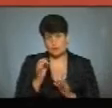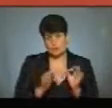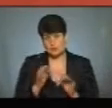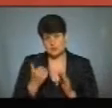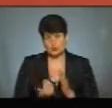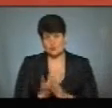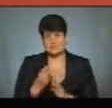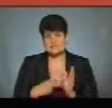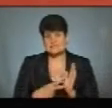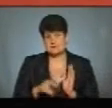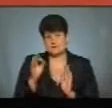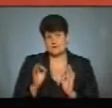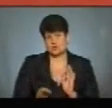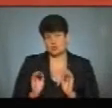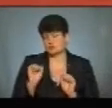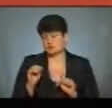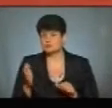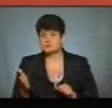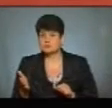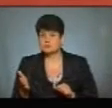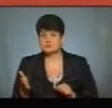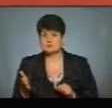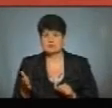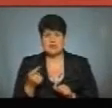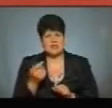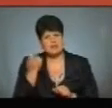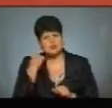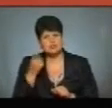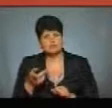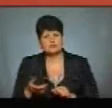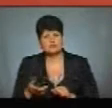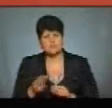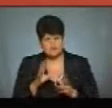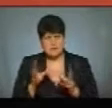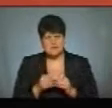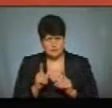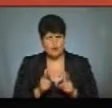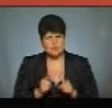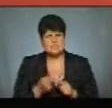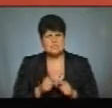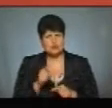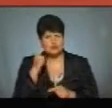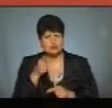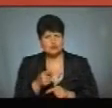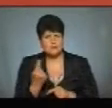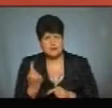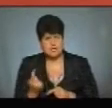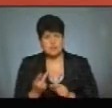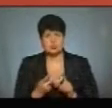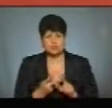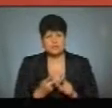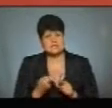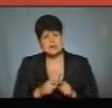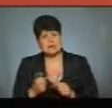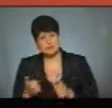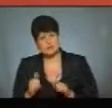Відсоток оновлення може скласти понад 70%. А на вашу думку, ви взагалі погоджуєтесь з цією думкою? Це раз.